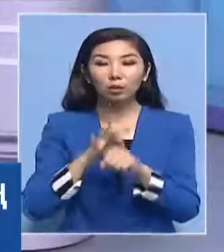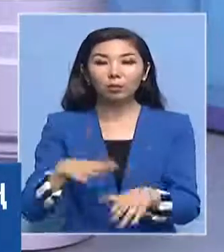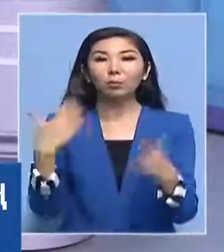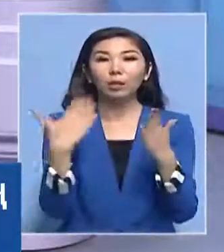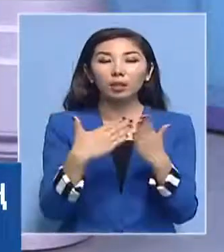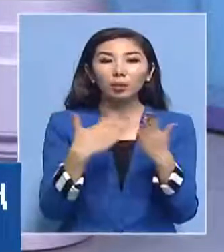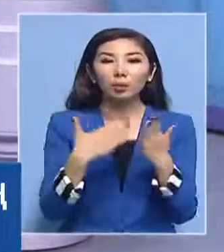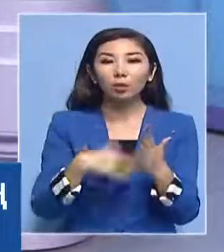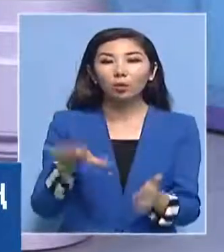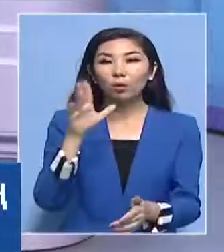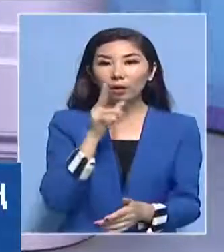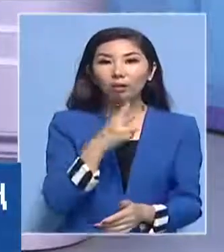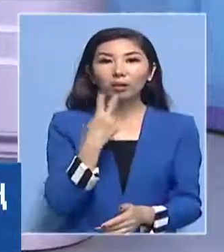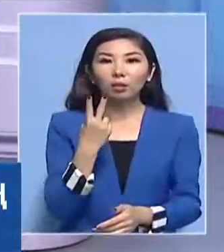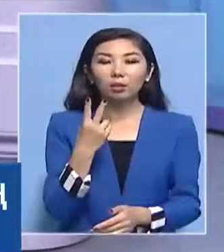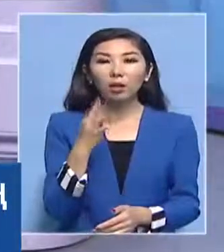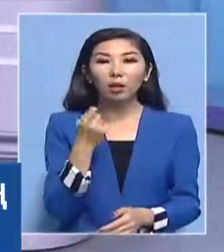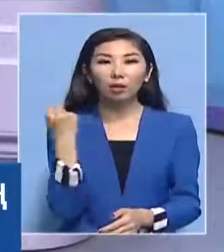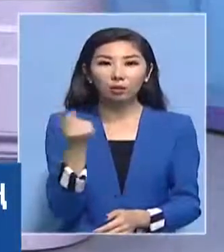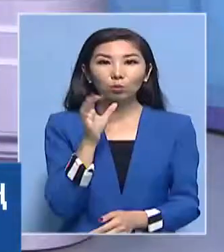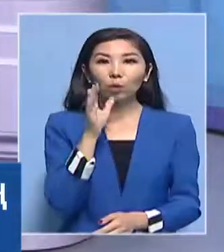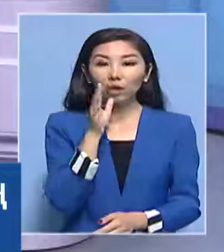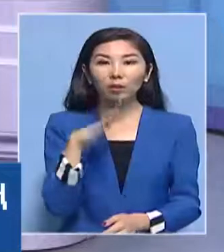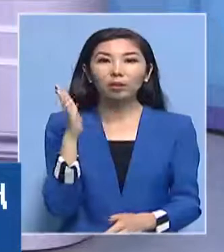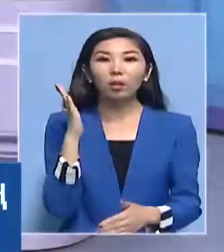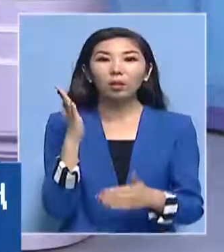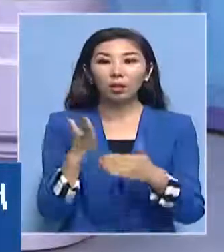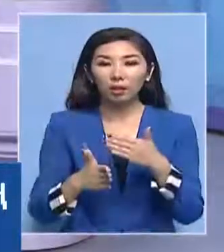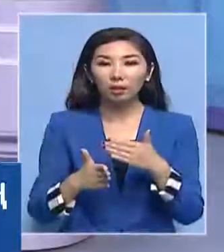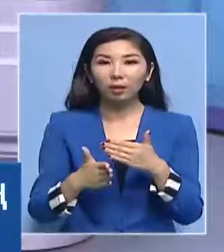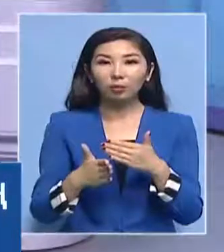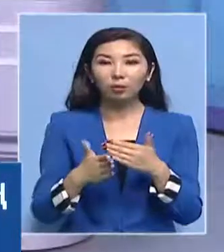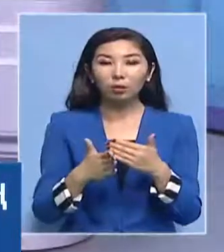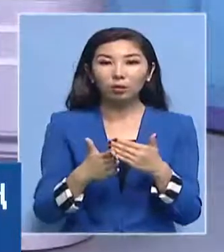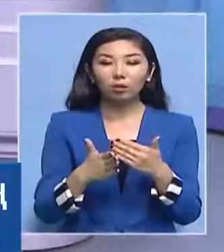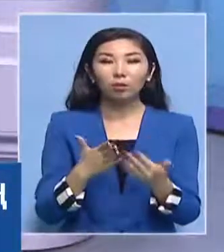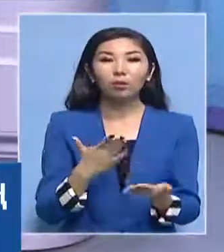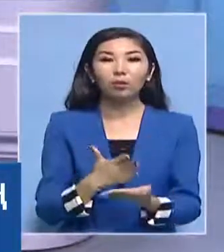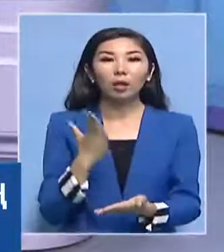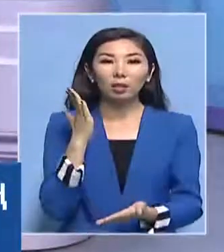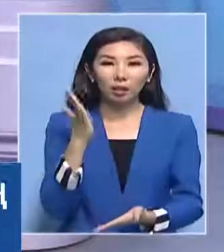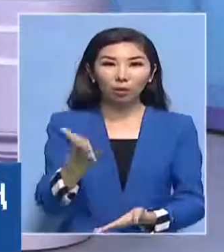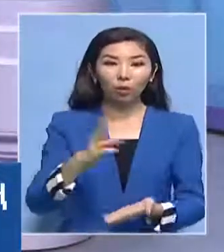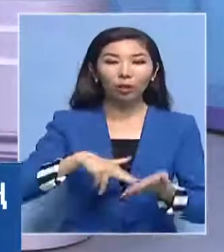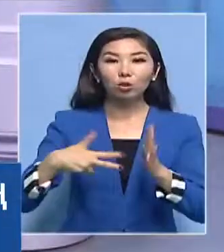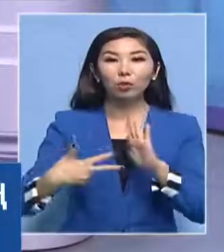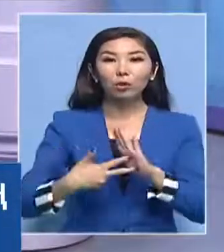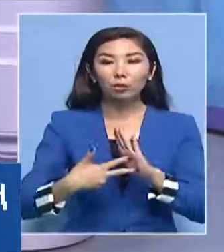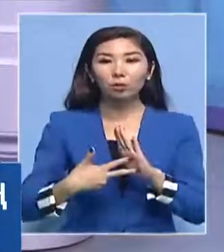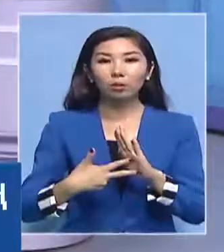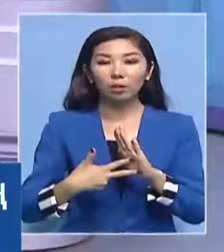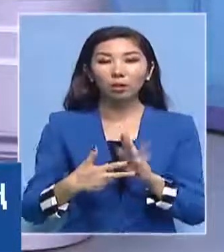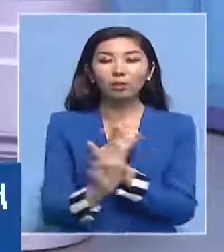Бағдарламаның аяқталуына 2-ақ минут уақыт қалған екен. Алып қосарларыңыз болса, алға қойған жоспарларыңыз болса,